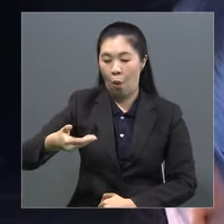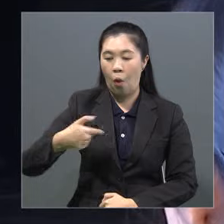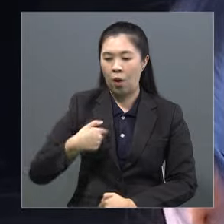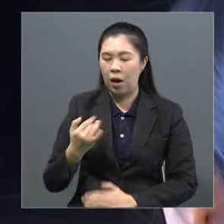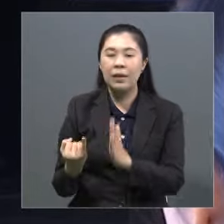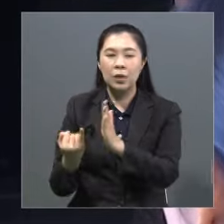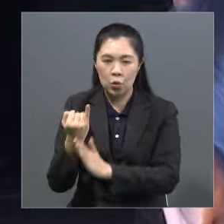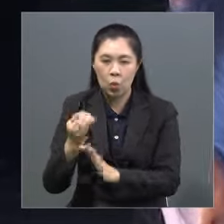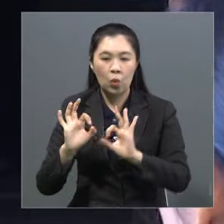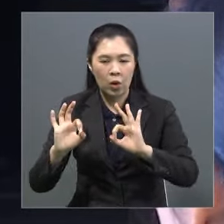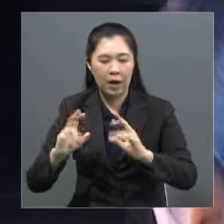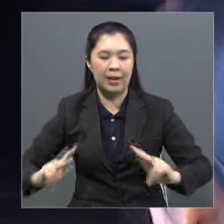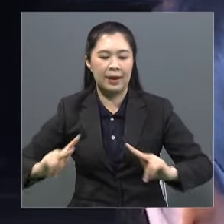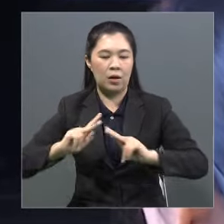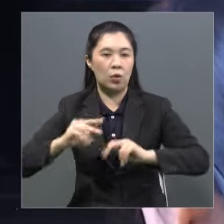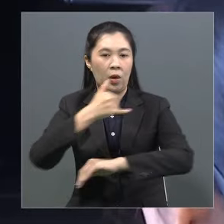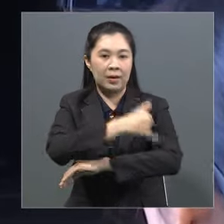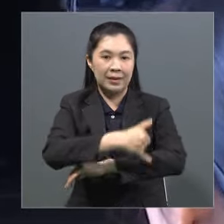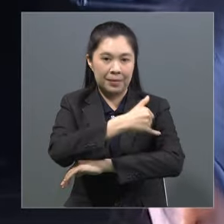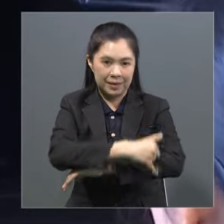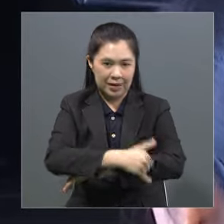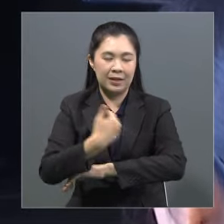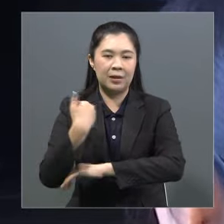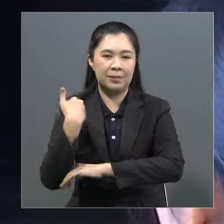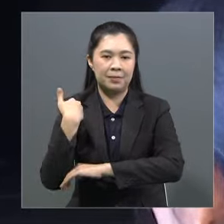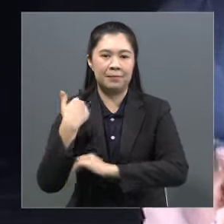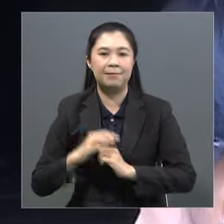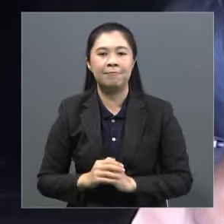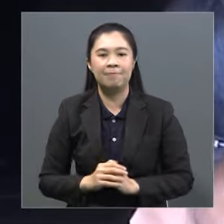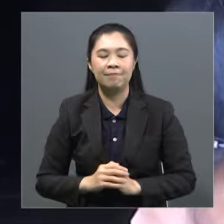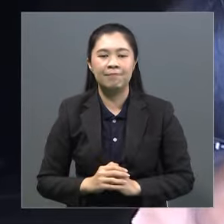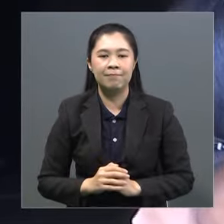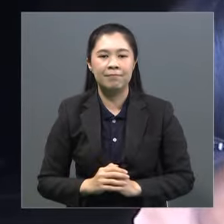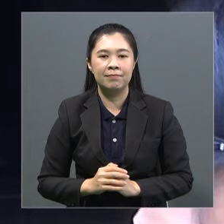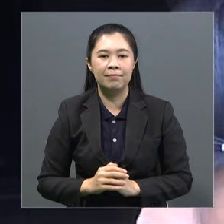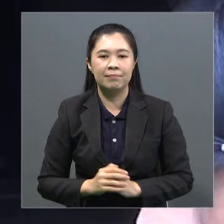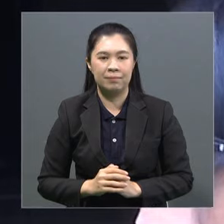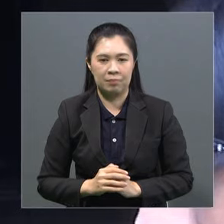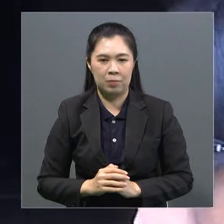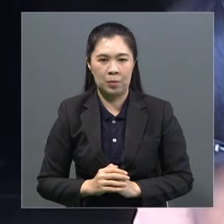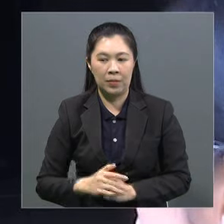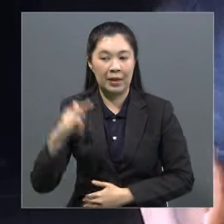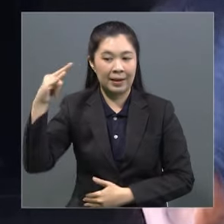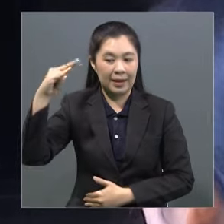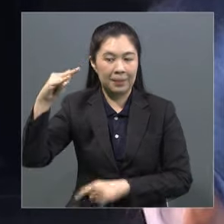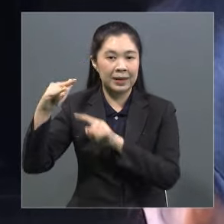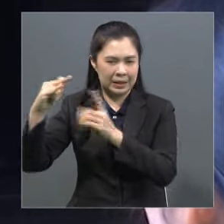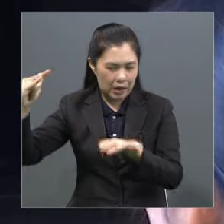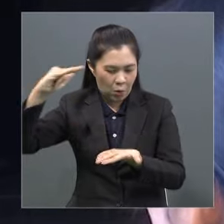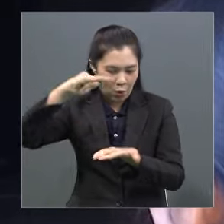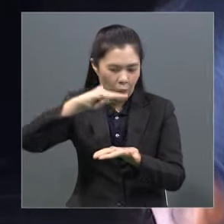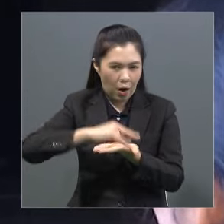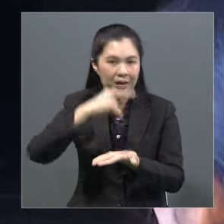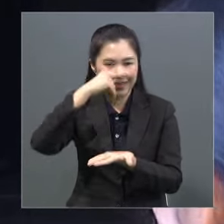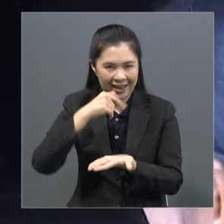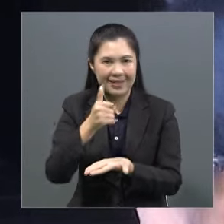ทางกระทรวงต่างประเทศเนี่ยก็จะออกเรียกเคลียร์นะครับเพื่อที่จะให้สายการบินเข้ามาในประเทศไทยได้นะครับ